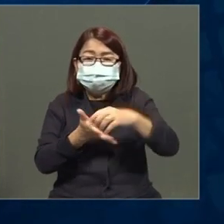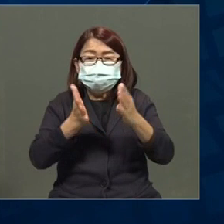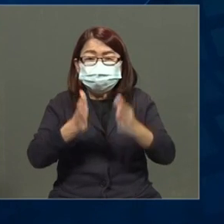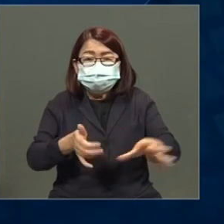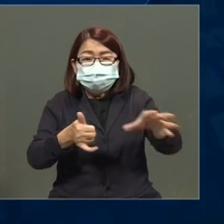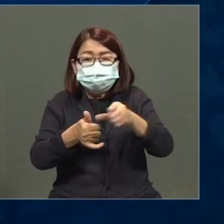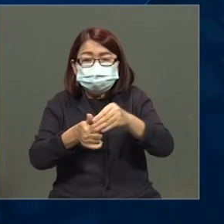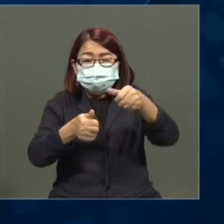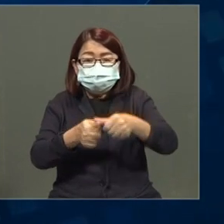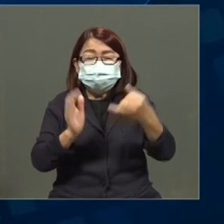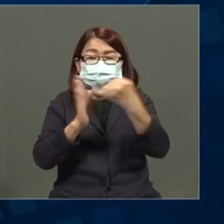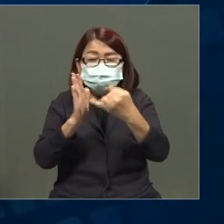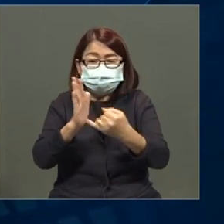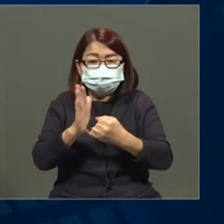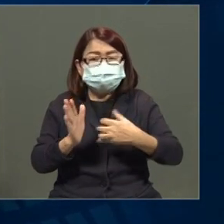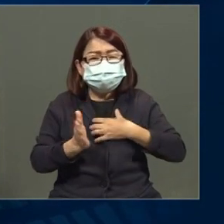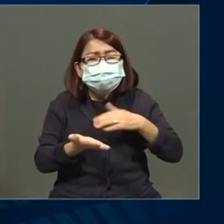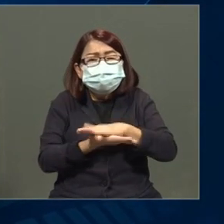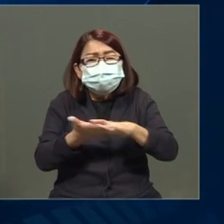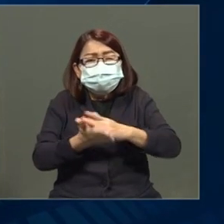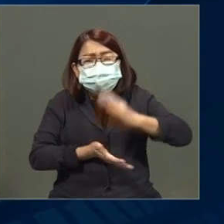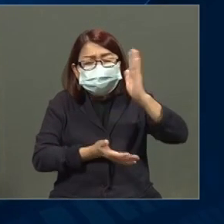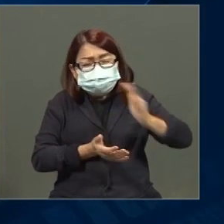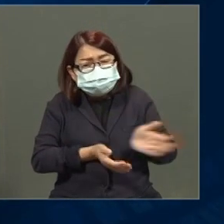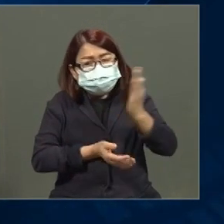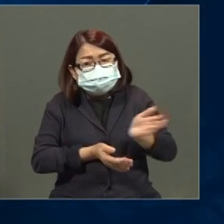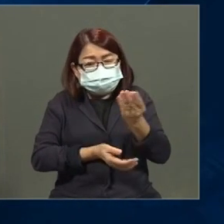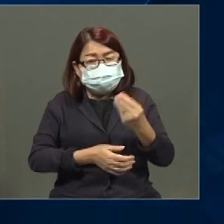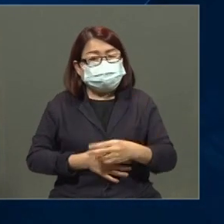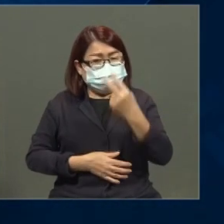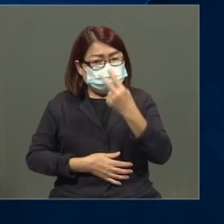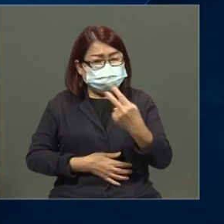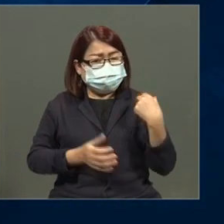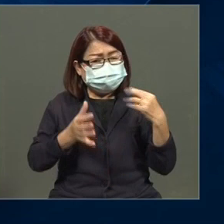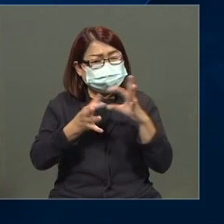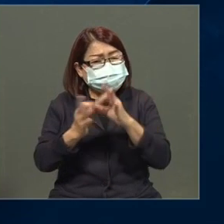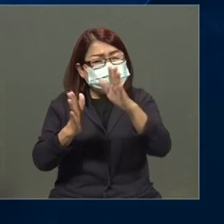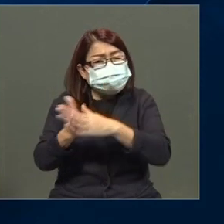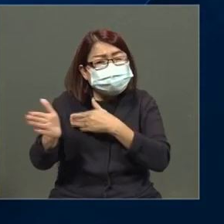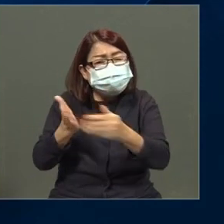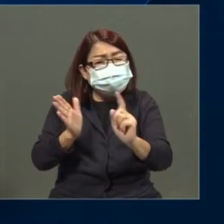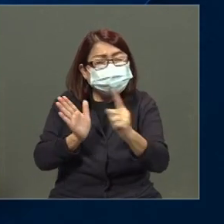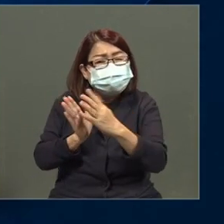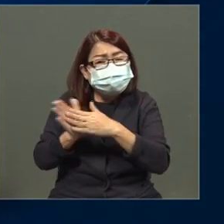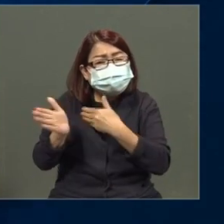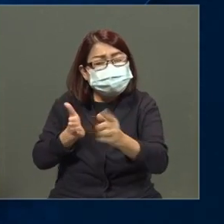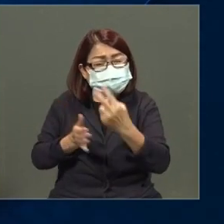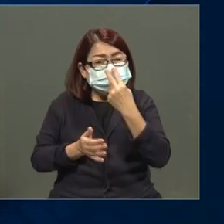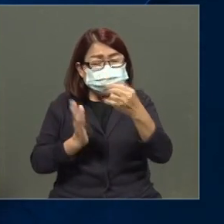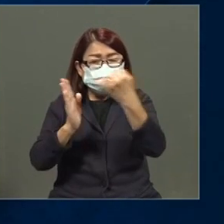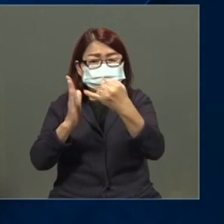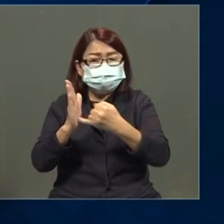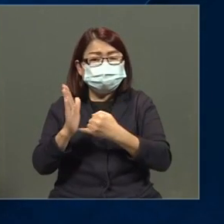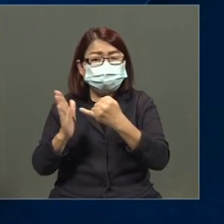ายจังหวัดขออนุญาตผ่านไปอย่างเร็วให้ท่านเห็นทิศทางของสีนิดนึงท่านจะเห็นว่าในหลายๆจังหวัด